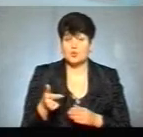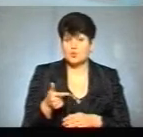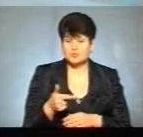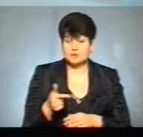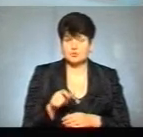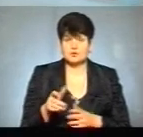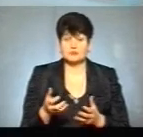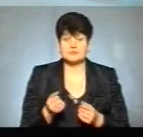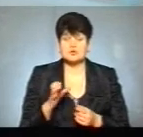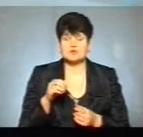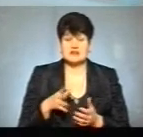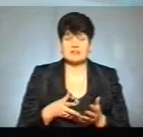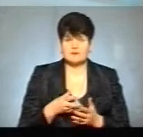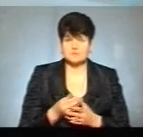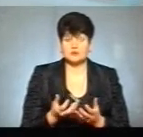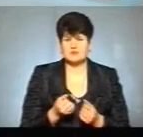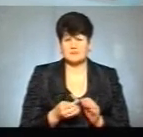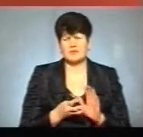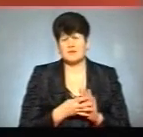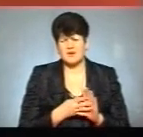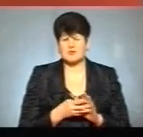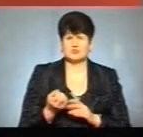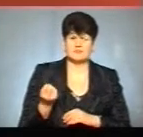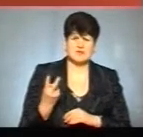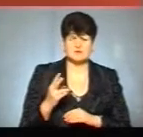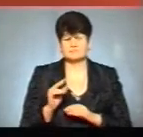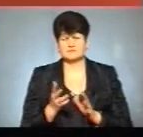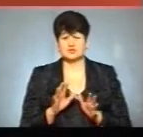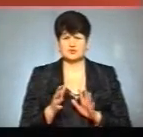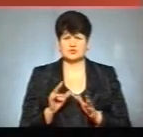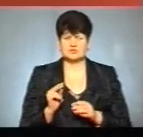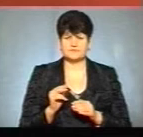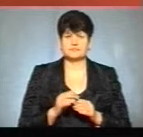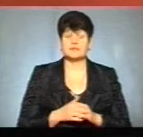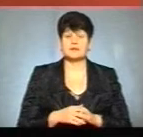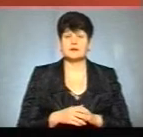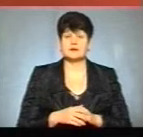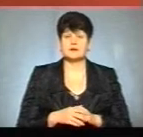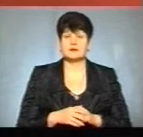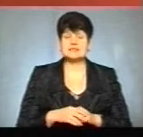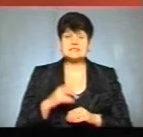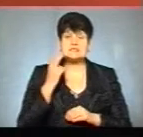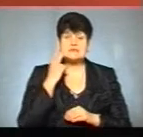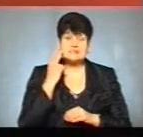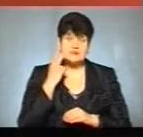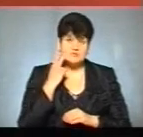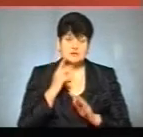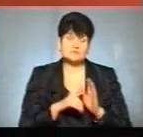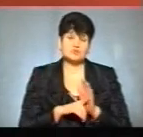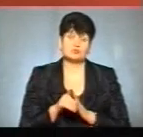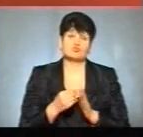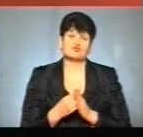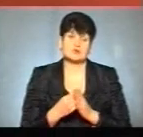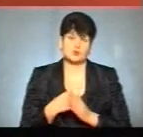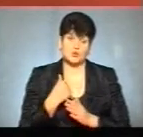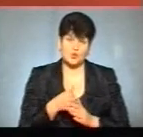які отримують соціальні виплати, вони отримують їх десь 9-го, 12-го числа, 9-те, 10-те, 12-те число. Завжди з початком бюджетного року, бо